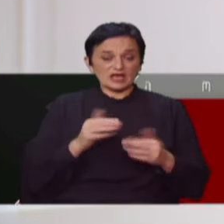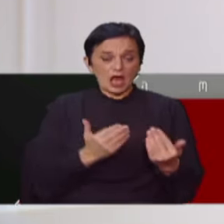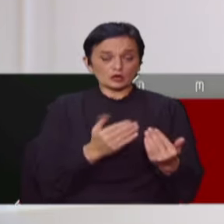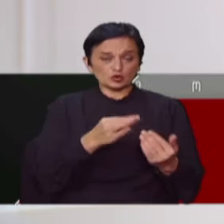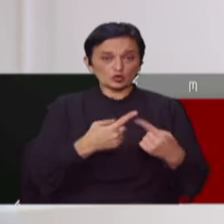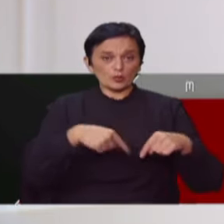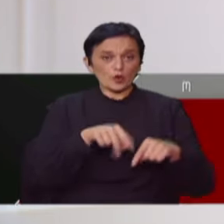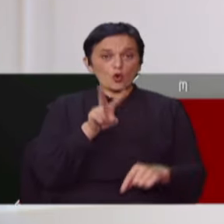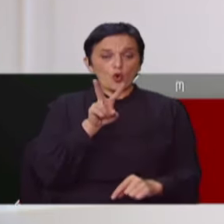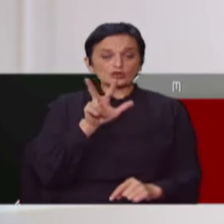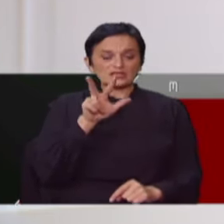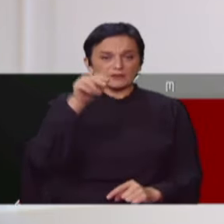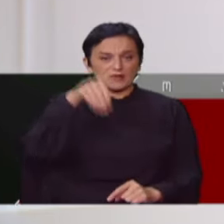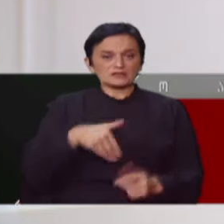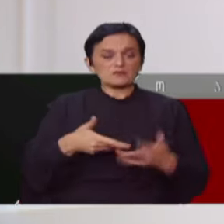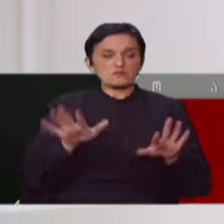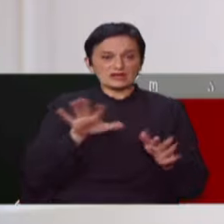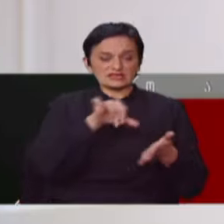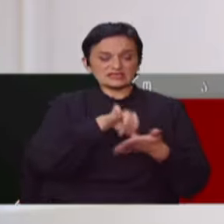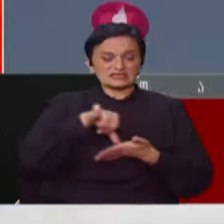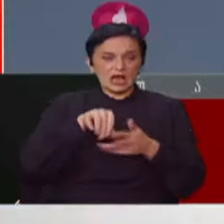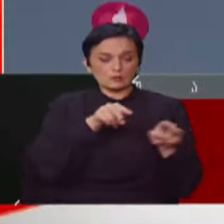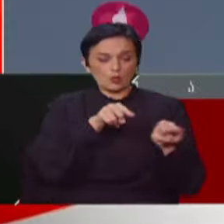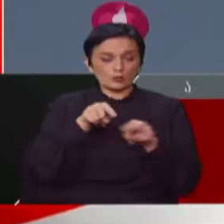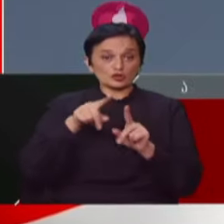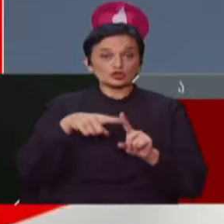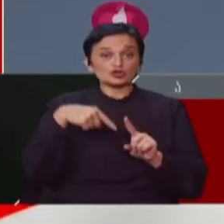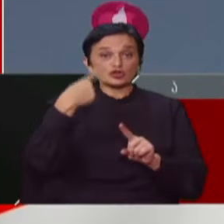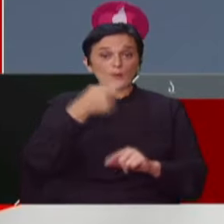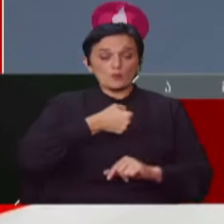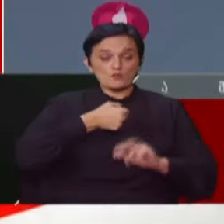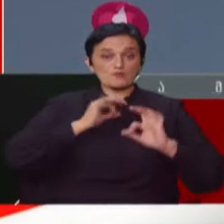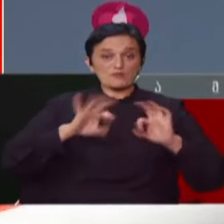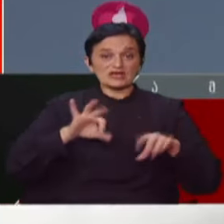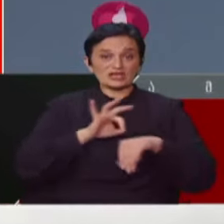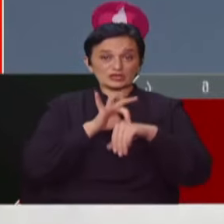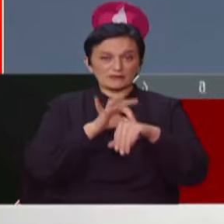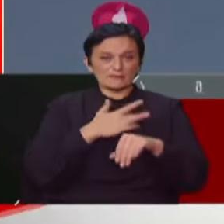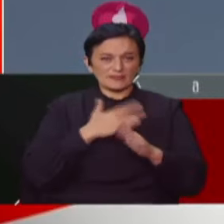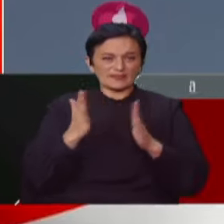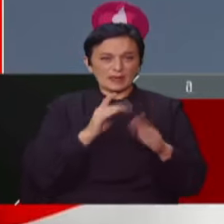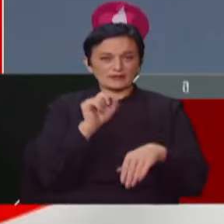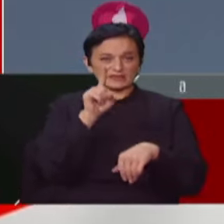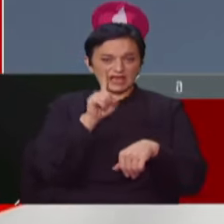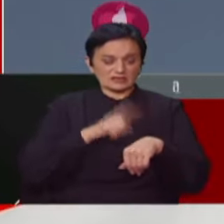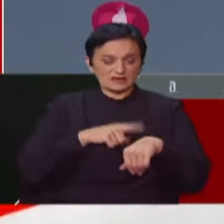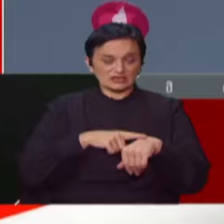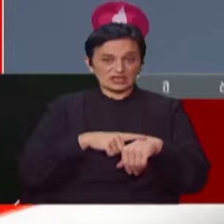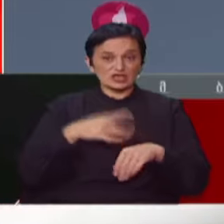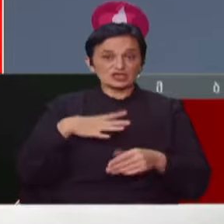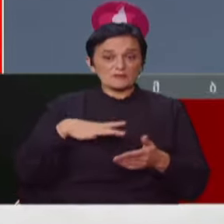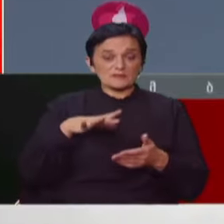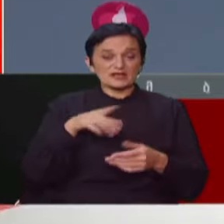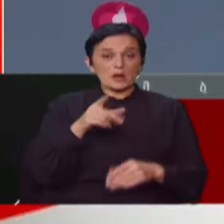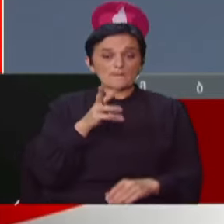ორგანიზაციის 23000 მეტი წარმომადგენელი აკვირდება. შემდგომი ბრიფინგი გამართება დაახლოებით 11 საათისთვის აქ თბილისის